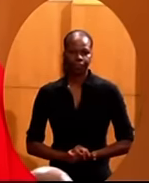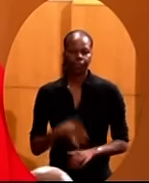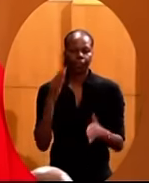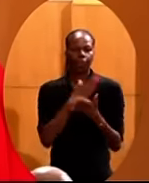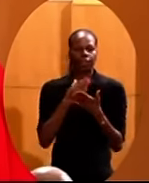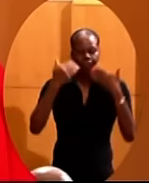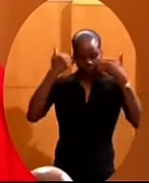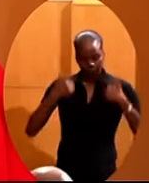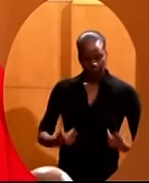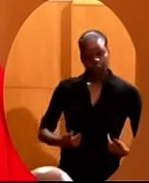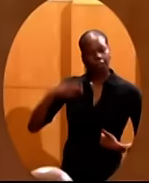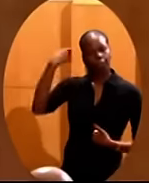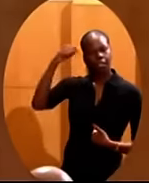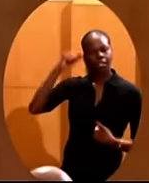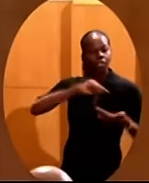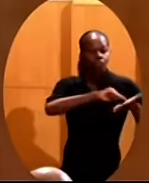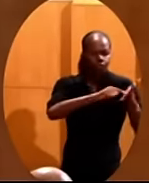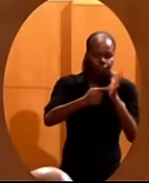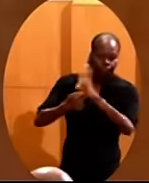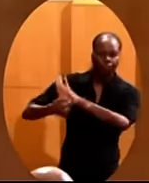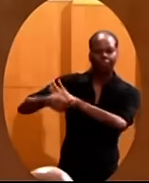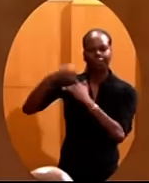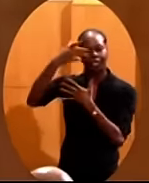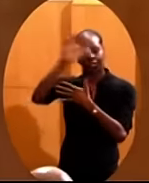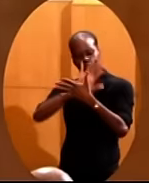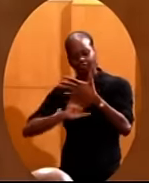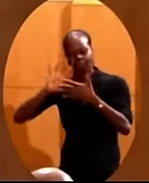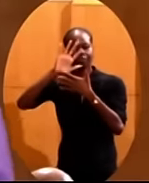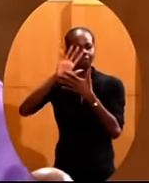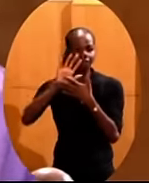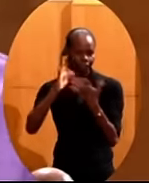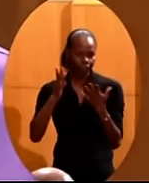car je suis le président de tous les martinicais sans